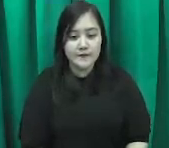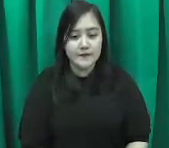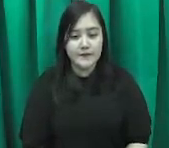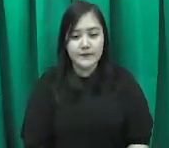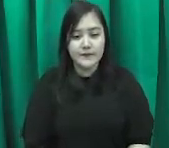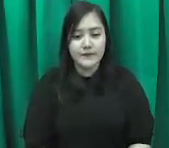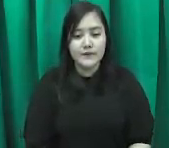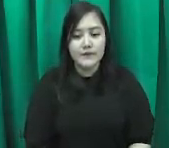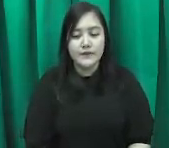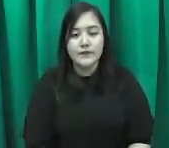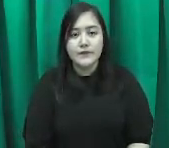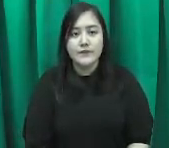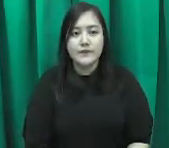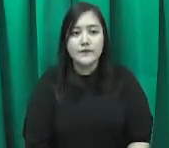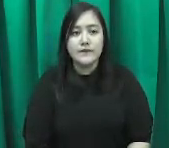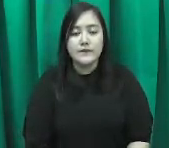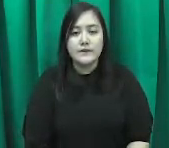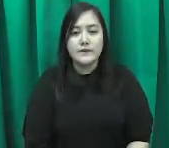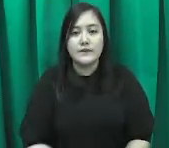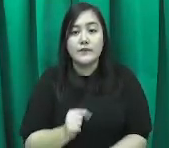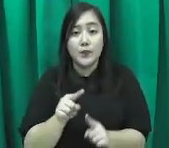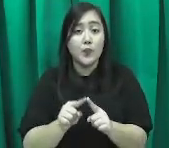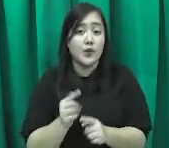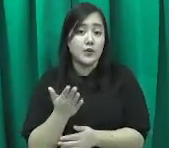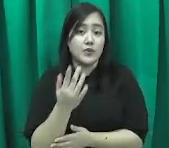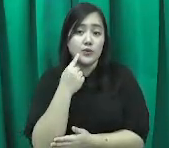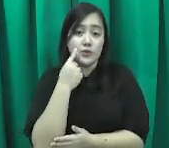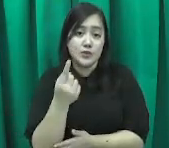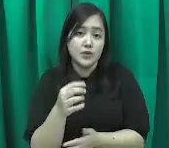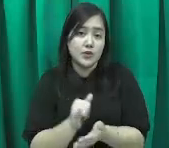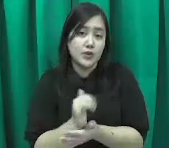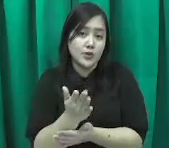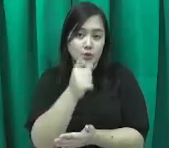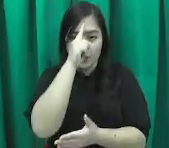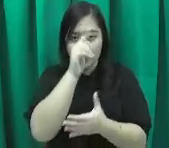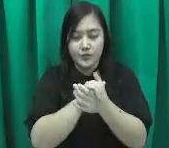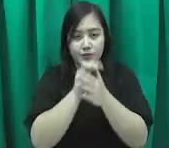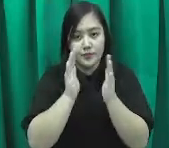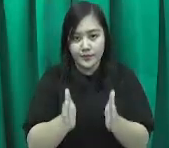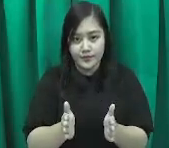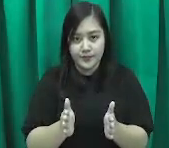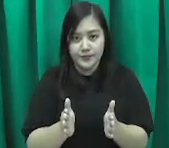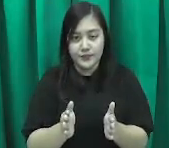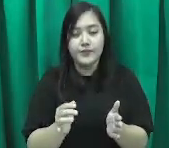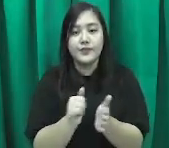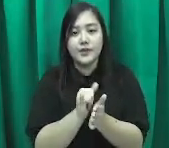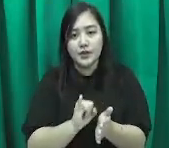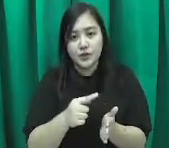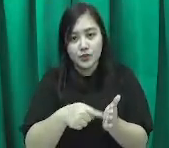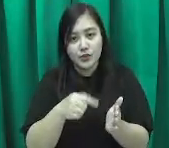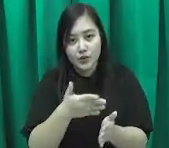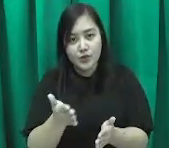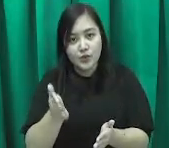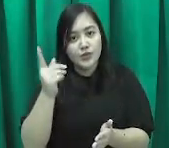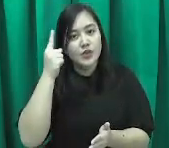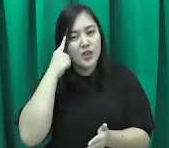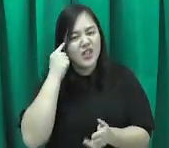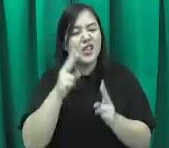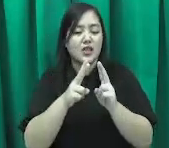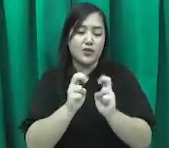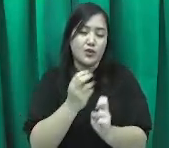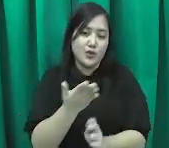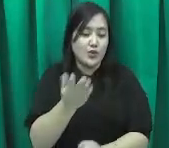you say that you're a Christian, you are the believer ka, yun ang yeah. nasa isip mo eh. Kahit nag-give up ka na doon sa problema